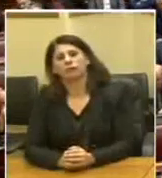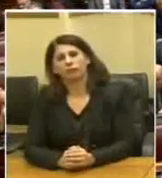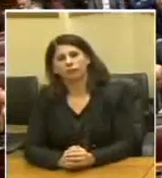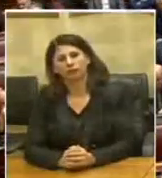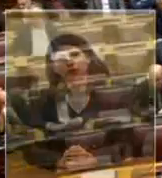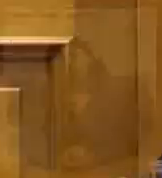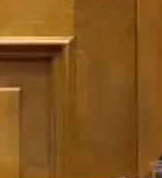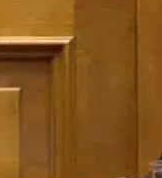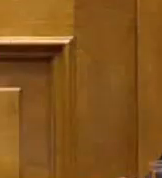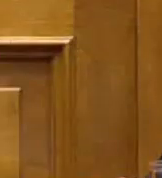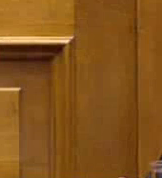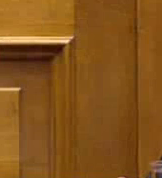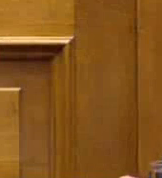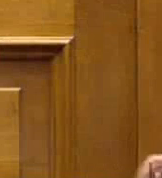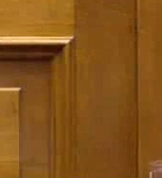Μας λέτε βέβαια τώρα